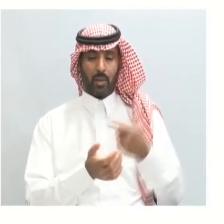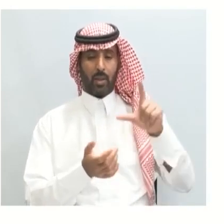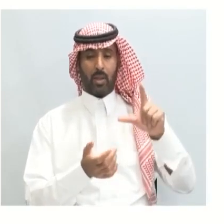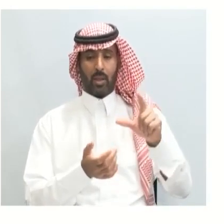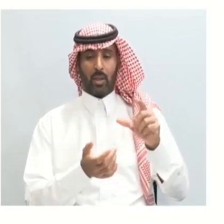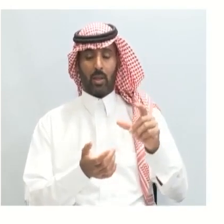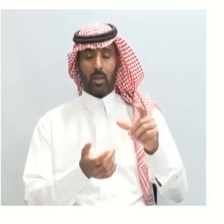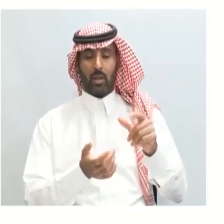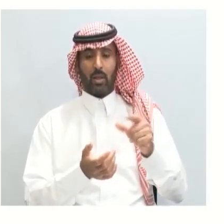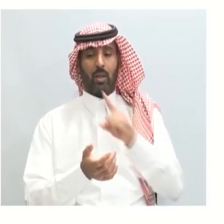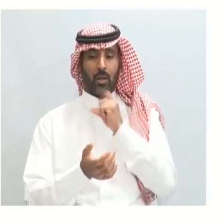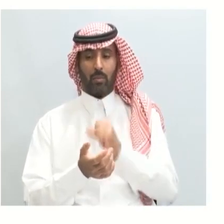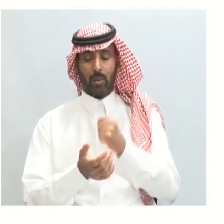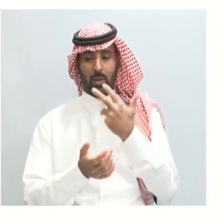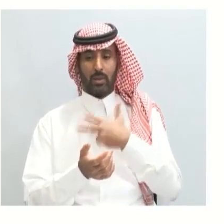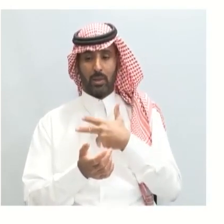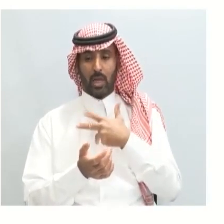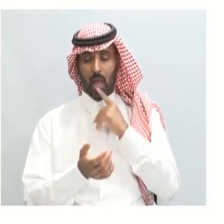ستعطيني 190